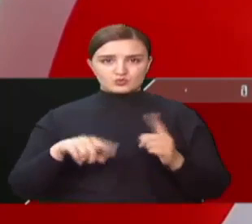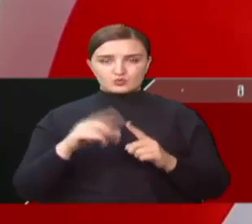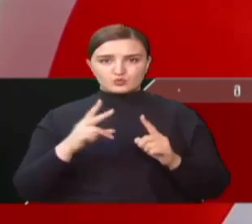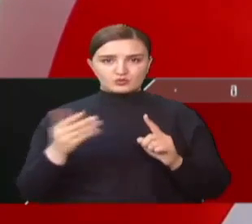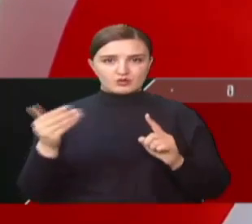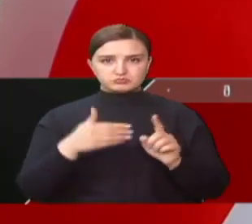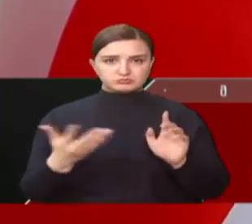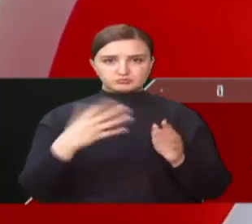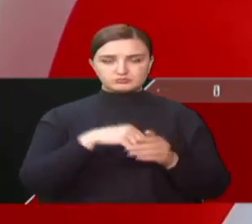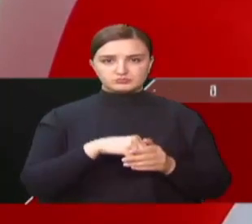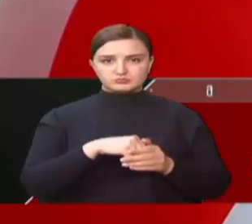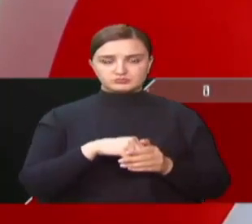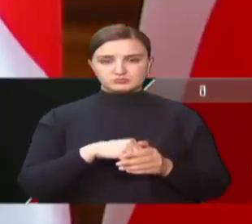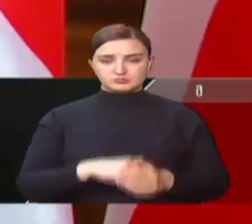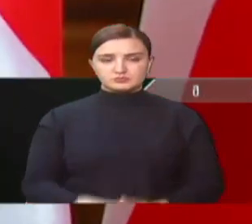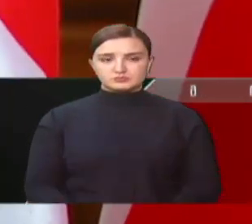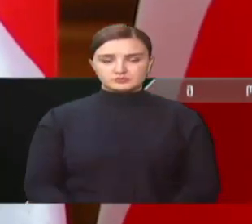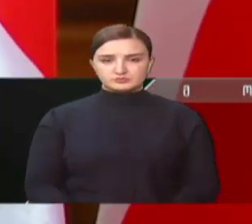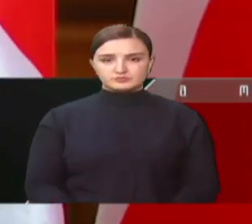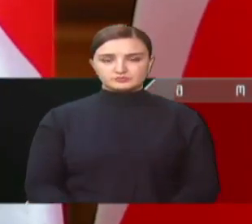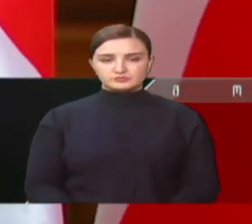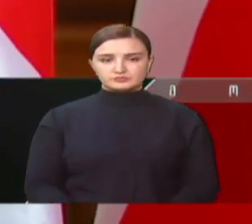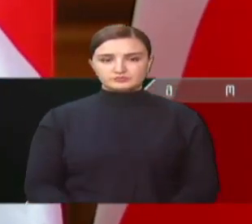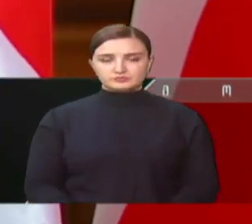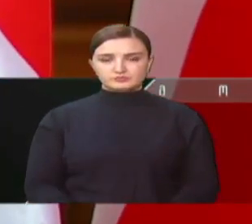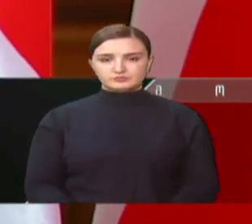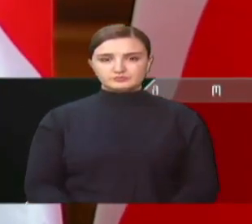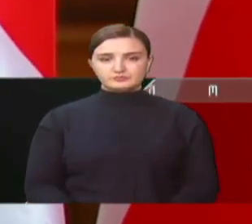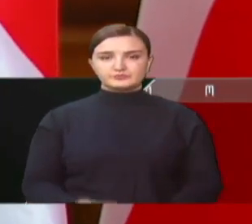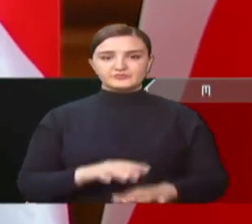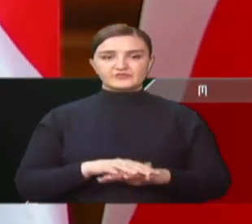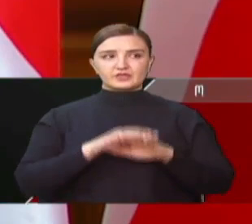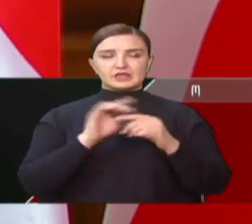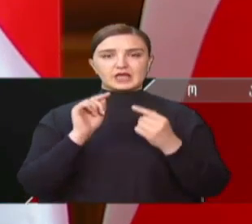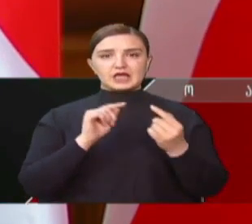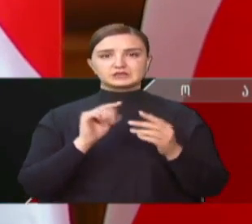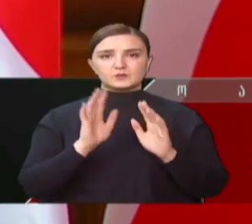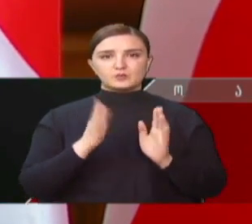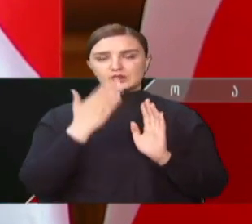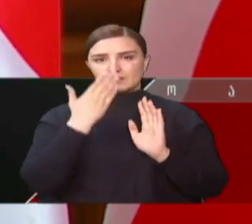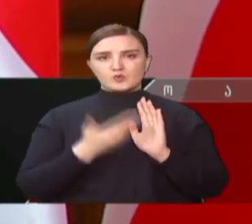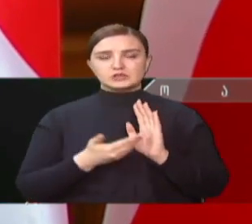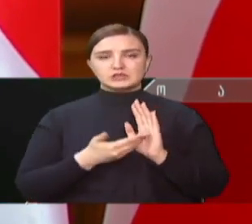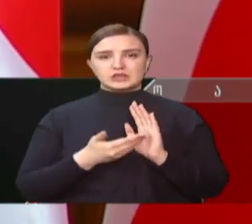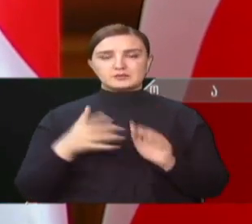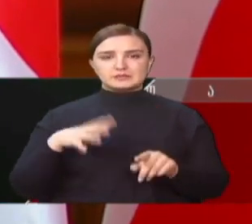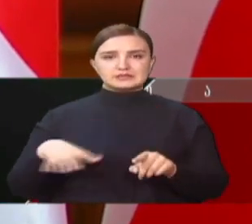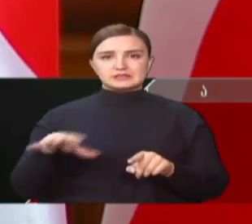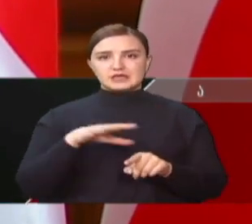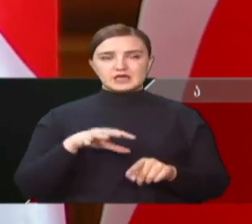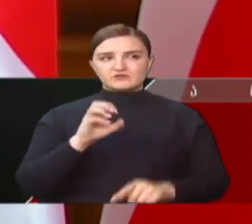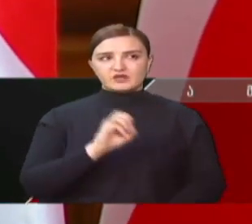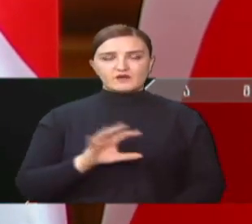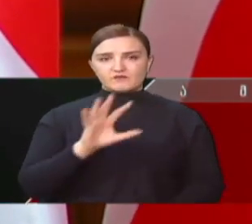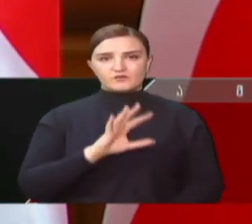ceartod, asta a zăcat dobri organizație. Acția s-a țicneba, demonstrireba, pehnis, europol,